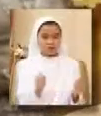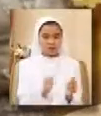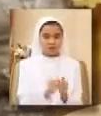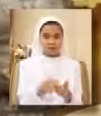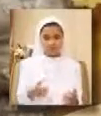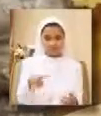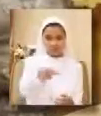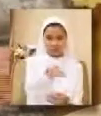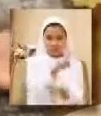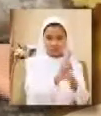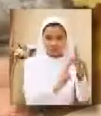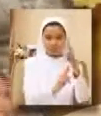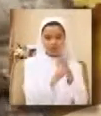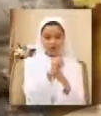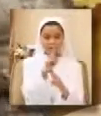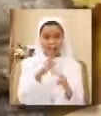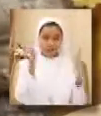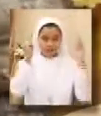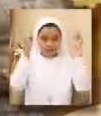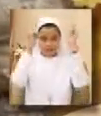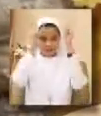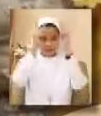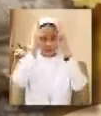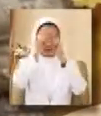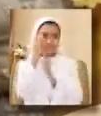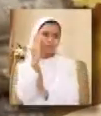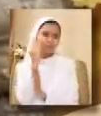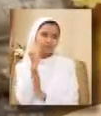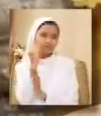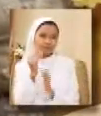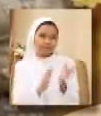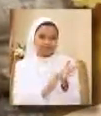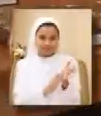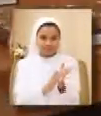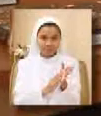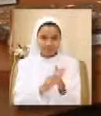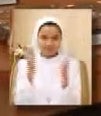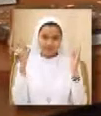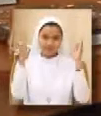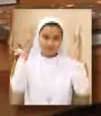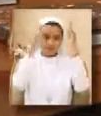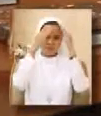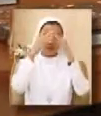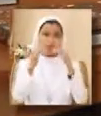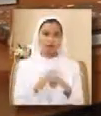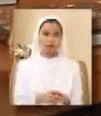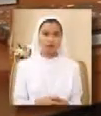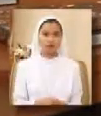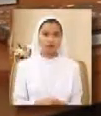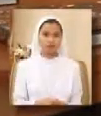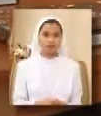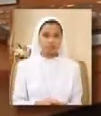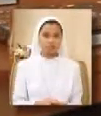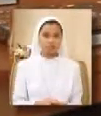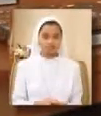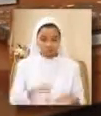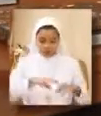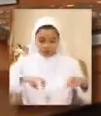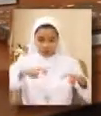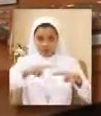ko talaga, excited ako. Ay, kung i-research mo pala, Bishop, yung CD yun noon, or naandun ka? Hindi ko alam kung may CD na